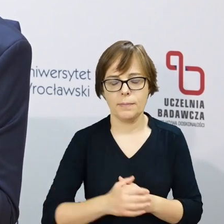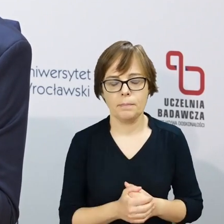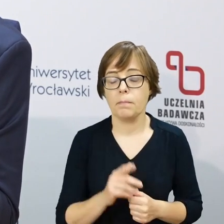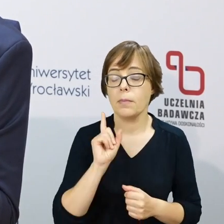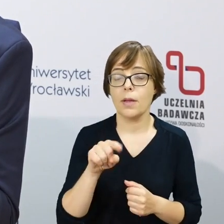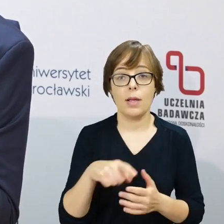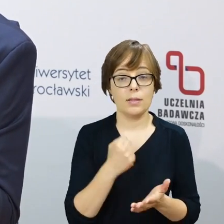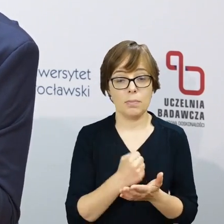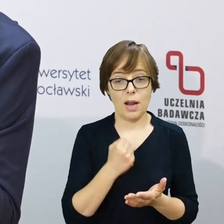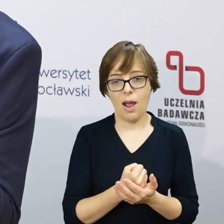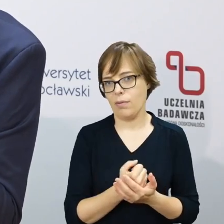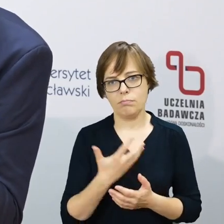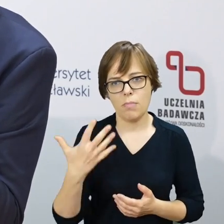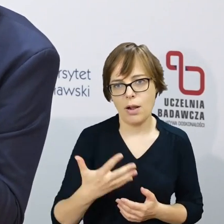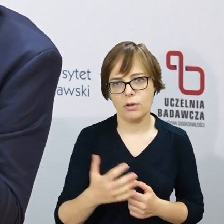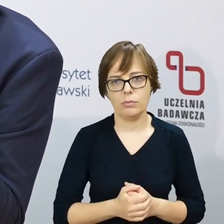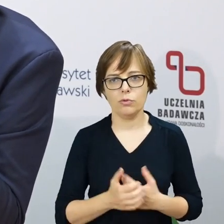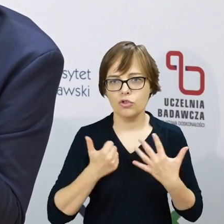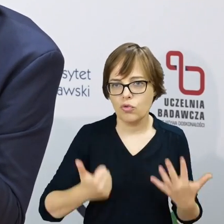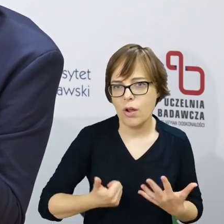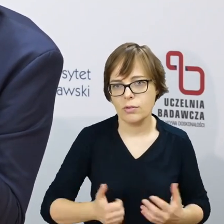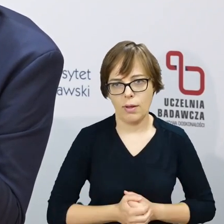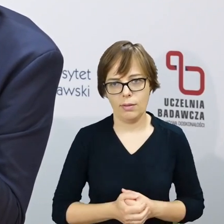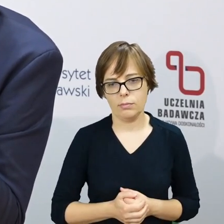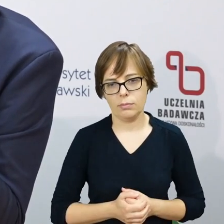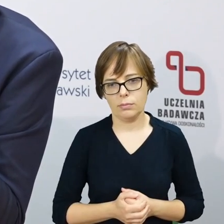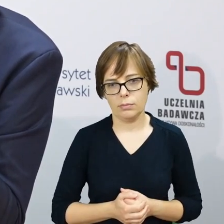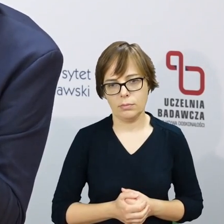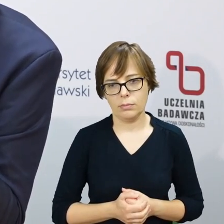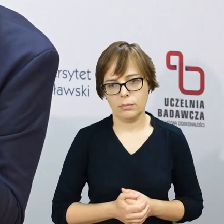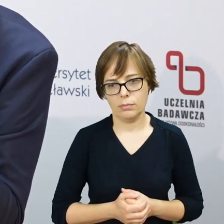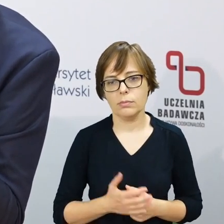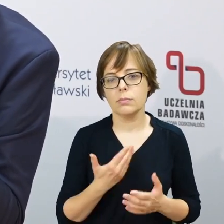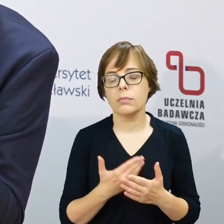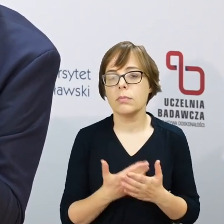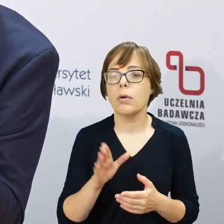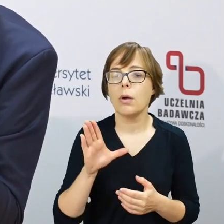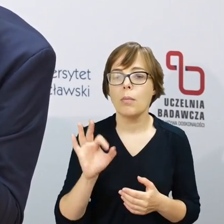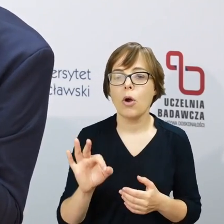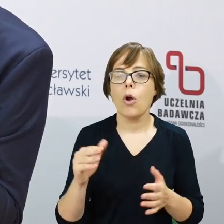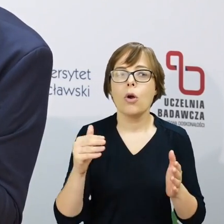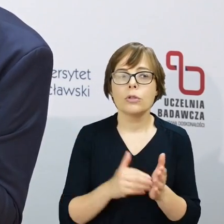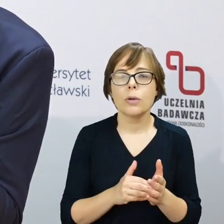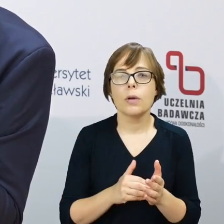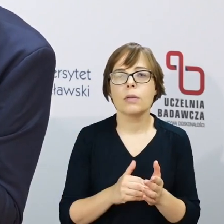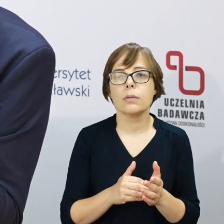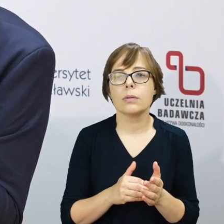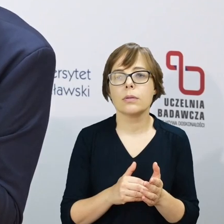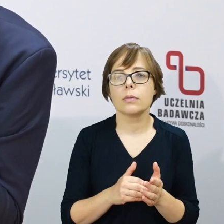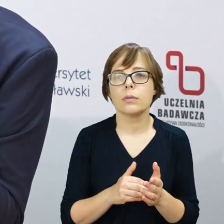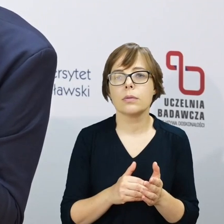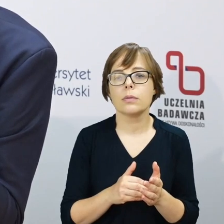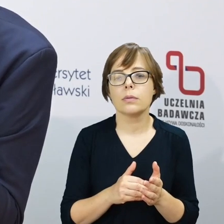przez 5 lat, 6 lat, zwłaszcza ze względu na tą konieczność dwukrotnego